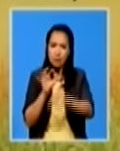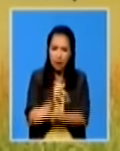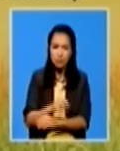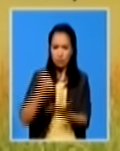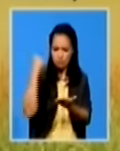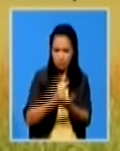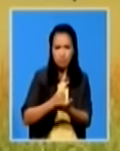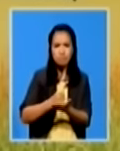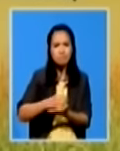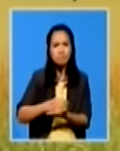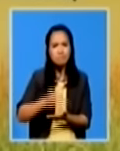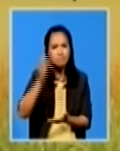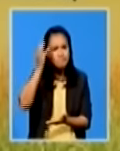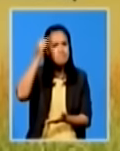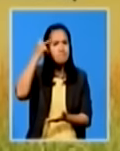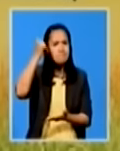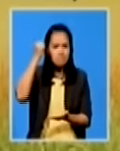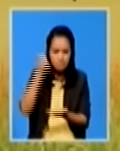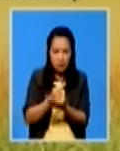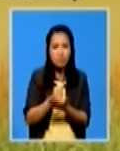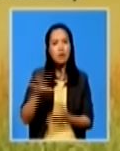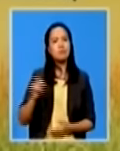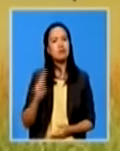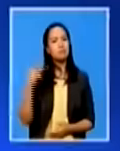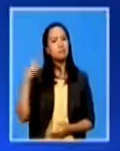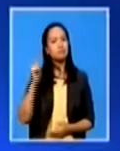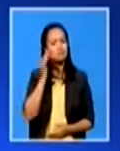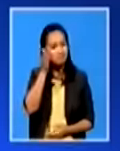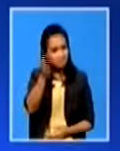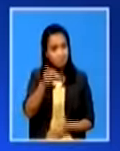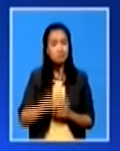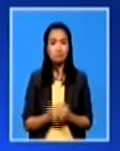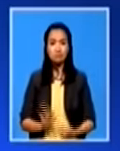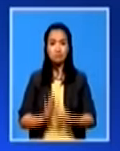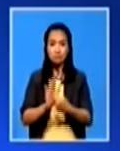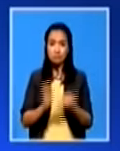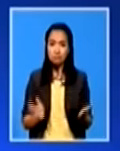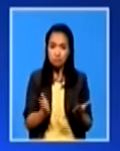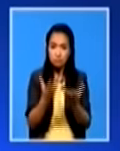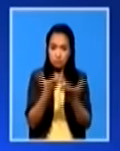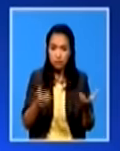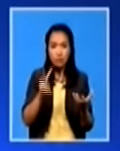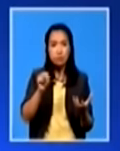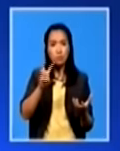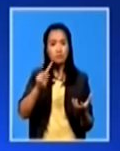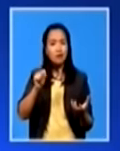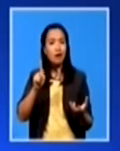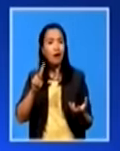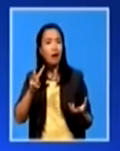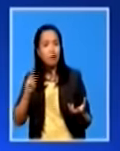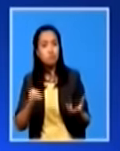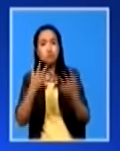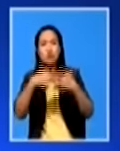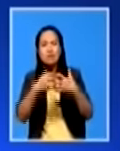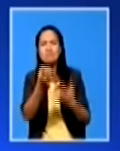ทรัพย์สินทางปัญญาเพื่อจะนำไปใช้ประโยชน์ในโอกาสต่อไปนะครับสำหรับตัวอย่างการขับเคลื่อนนวัตกรรมและอุตสาหกรรมอาหารของประ